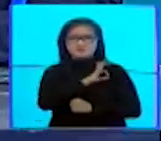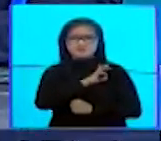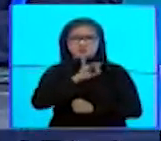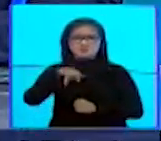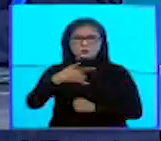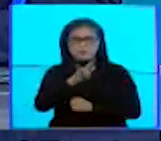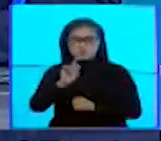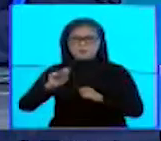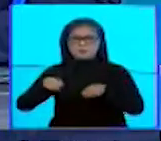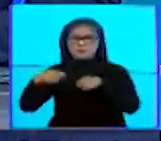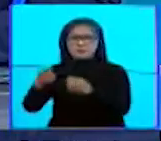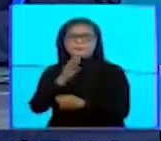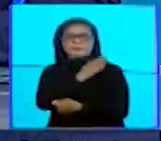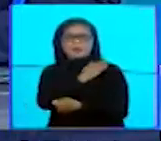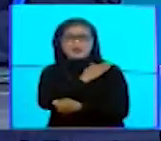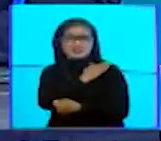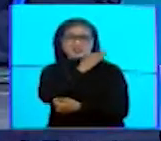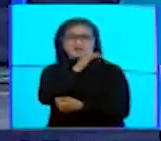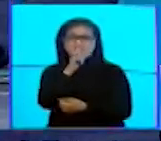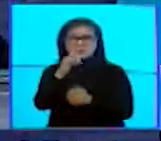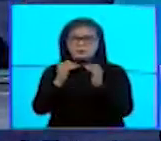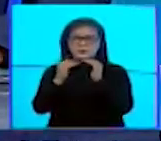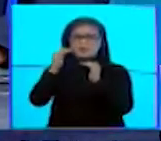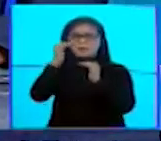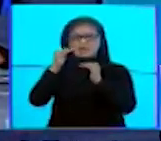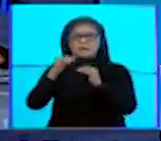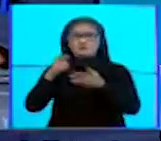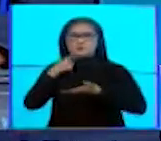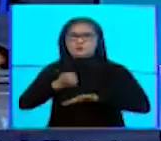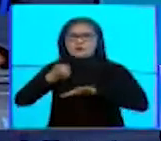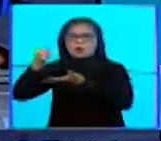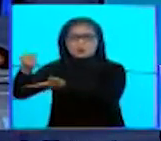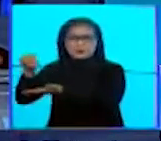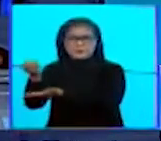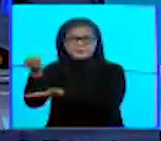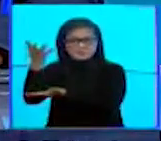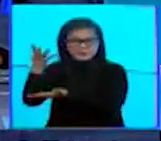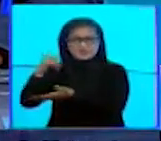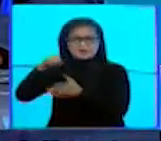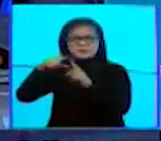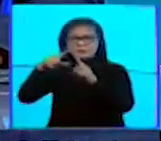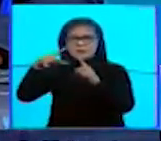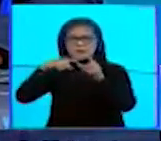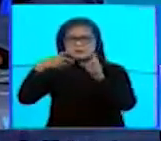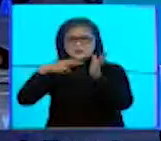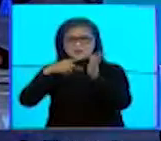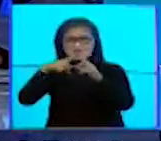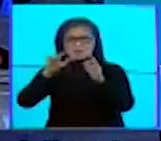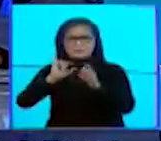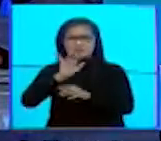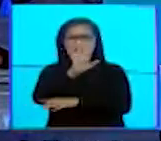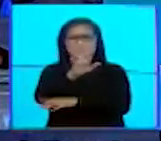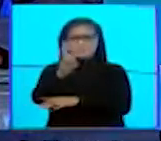Widodo memberikan kenaikan pangkat satu tingkat dan menganugerahi bintang Jalasena kepada 53 prajurit Hiu